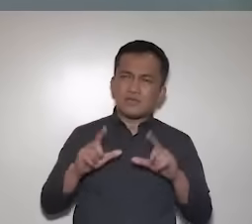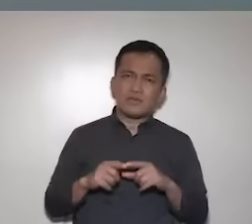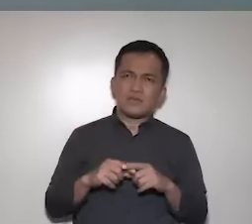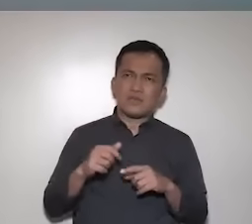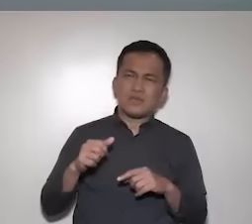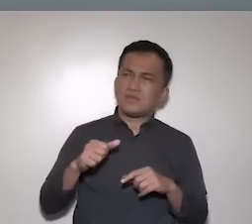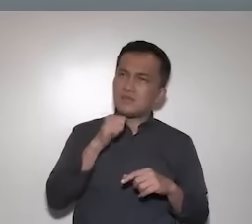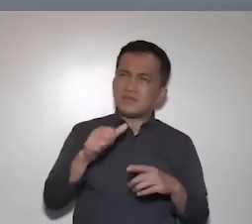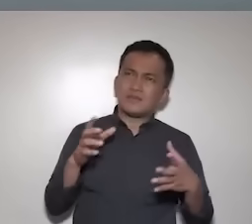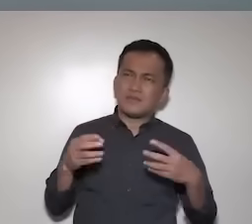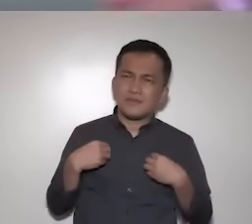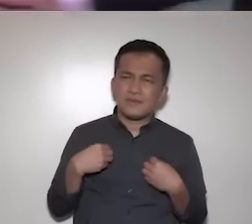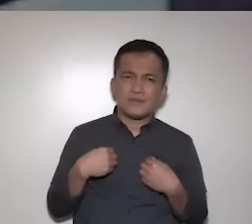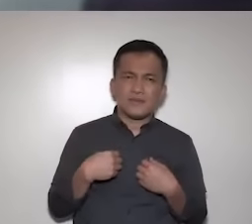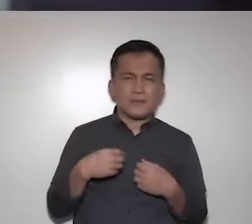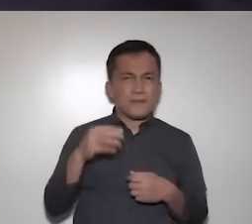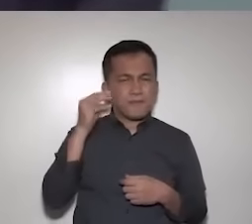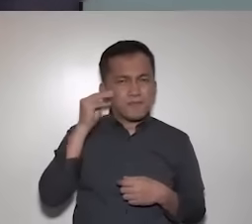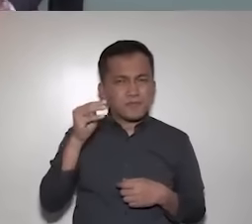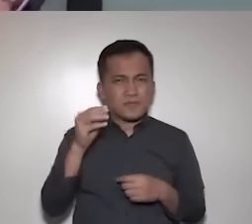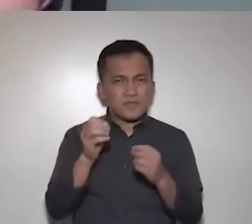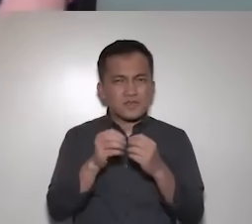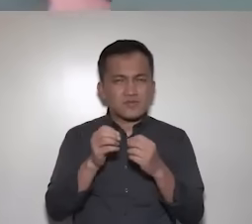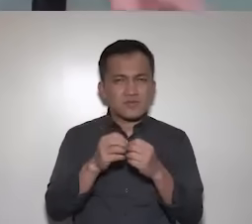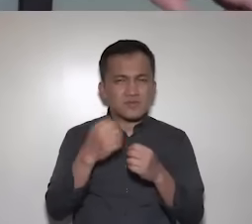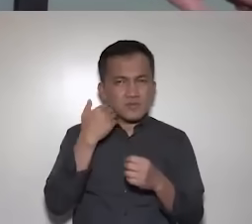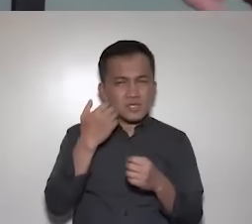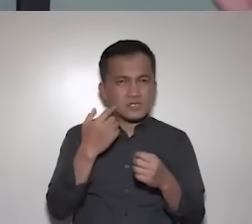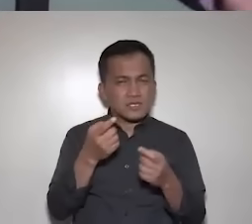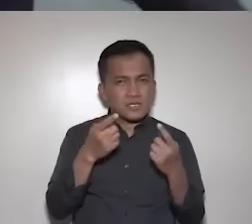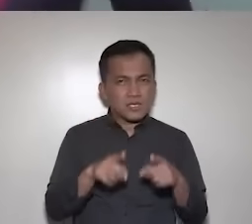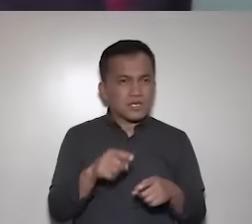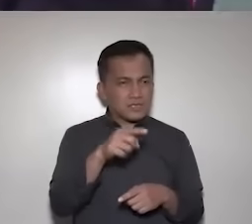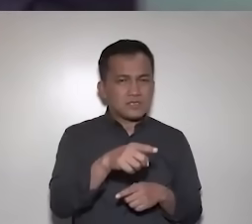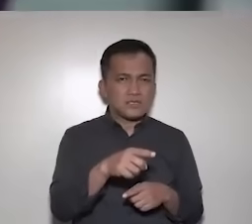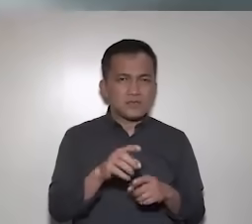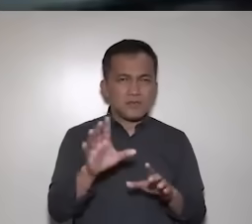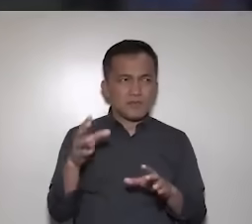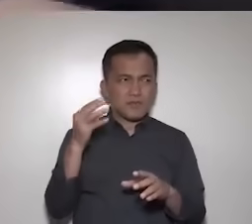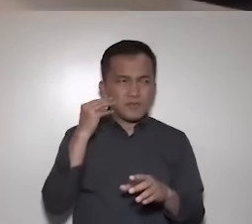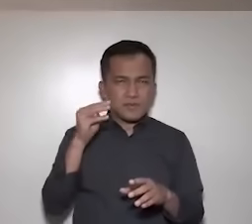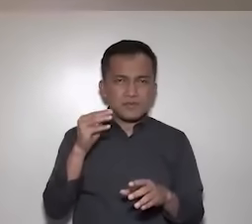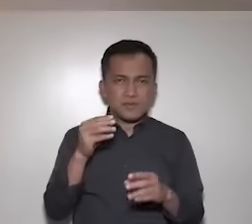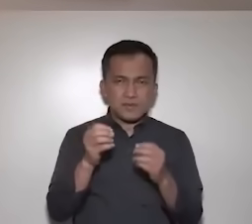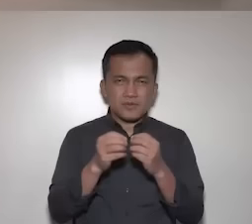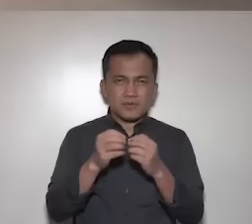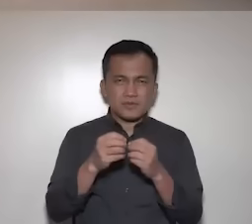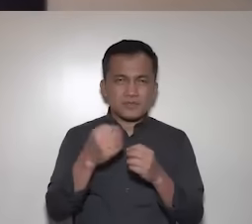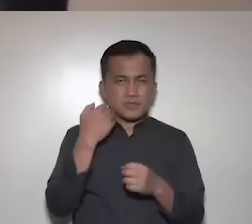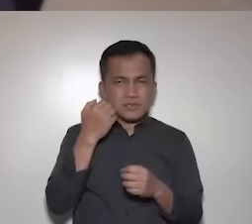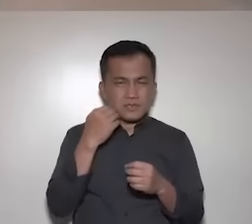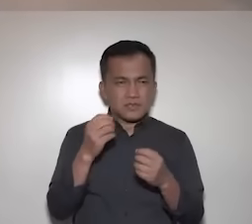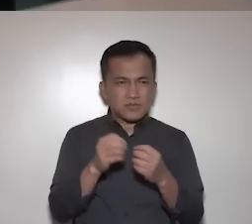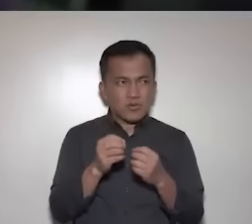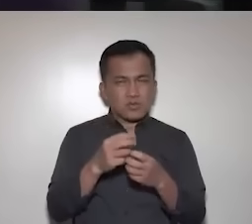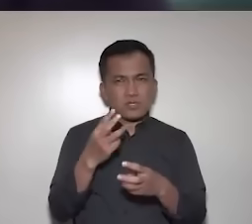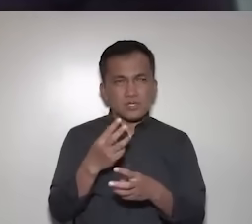Hindi ko matanggap. Ma'am, di ba mas lalo nakakaya yung nangyari sa kanya? Ma'am, sandali. Di ba mas lalo nakakaya ito?